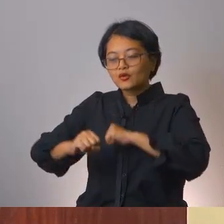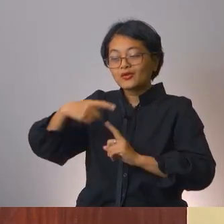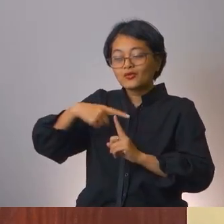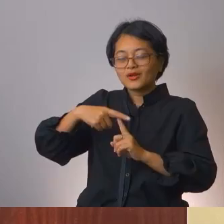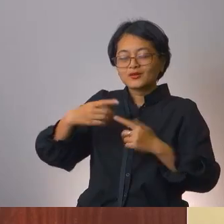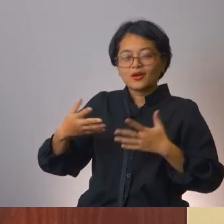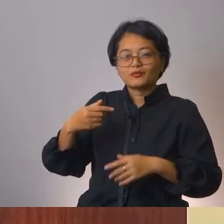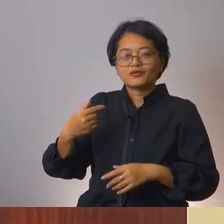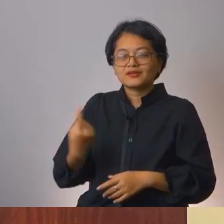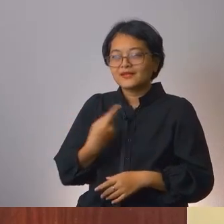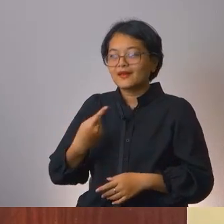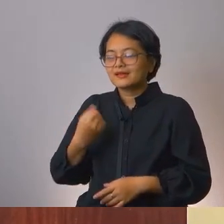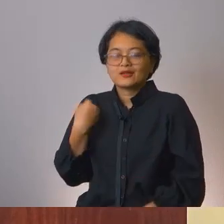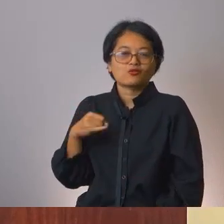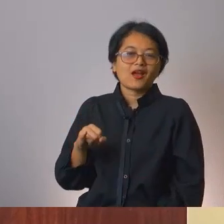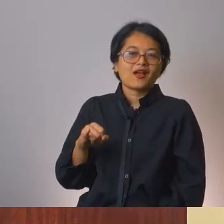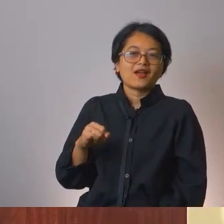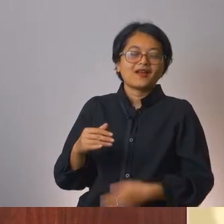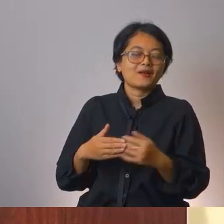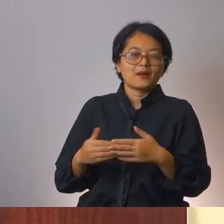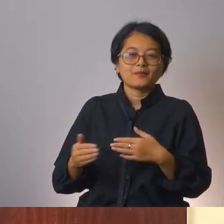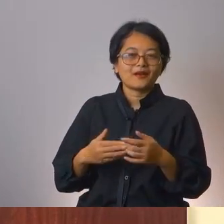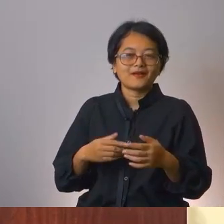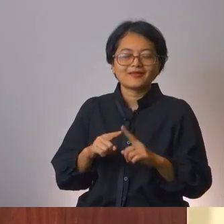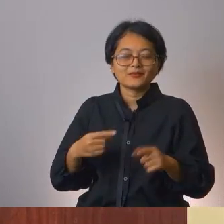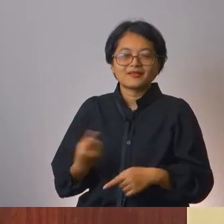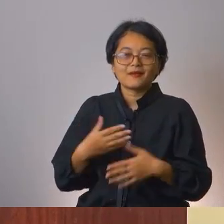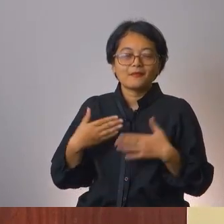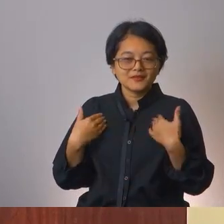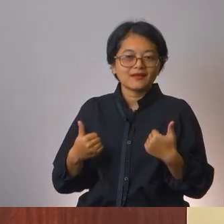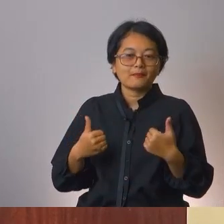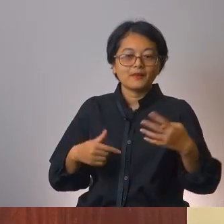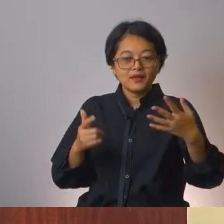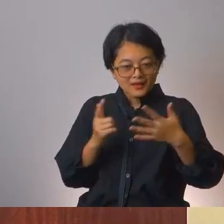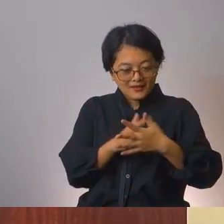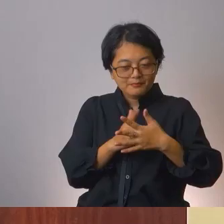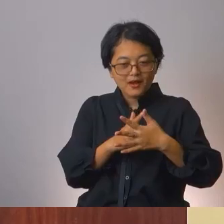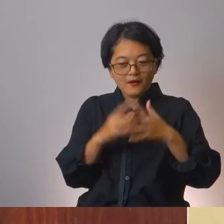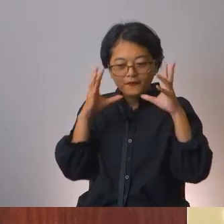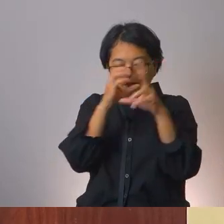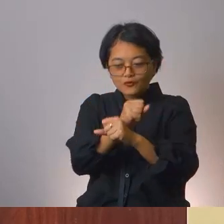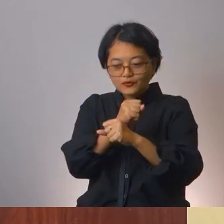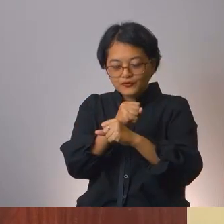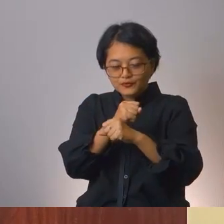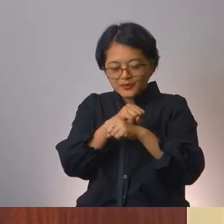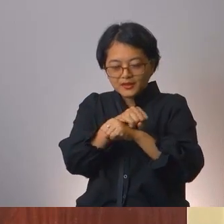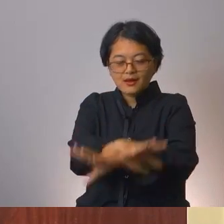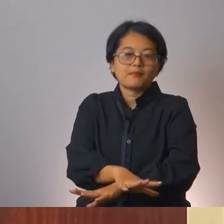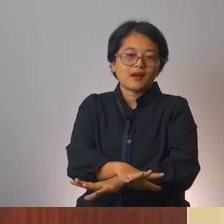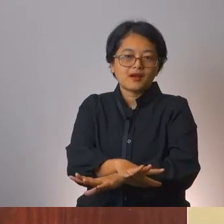yang terakhir adalah fokus pada hasil yang dicapai, bukan pada siapa yang akan memuji